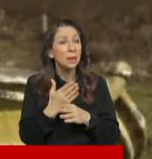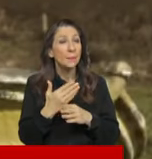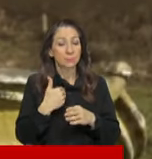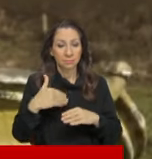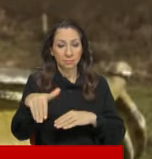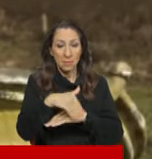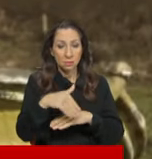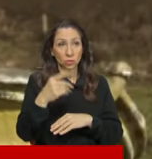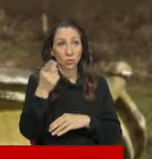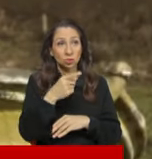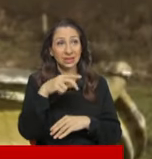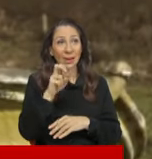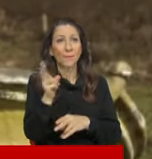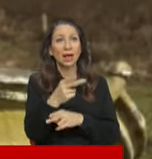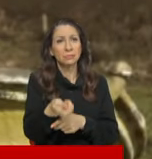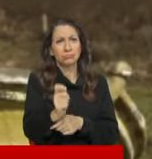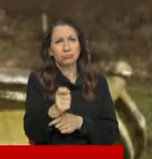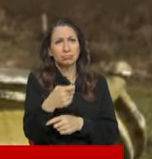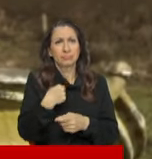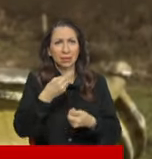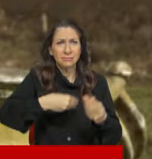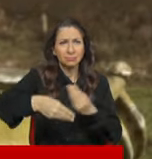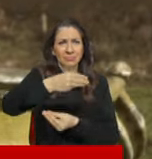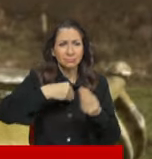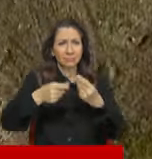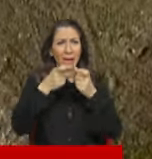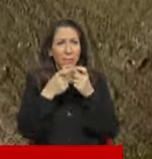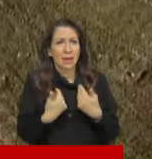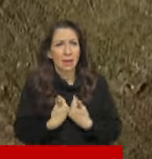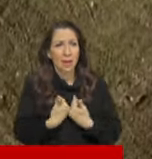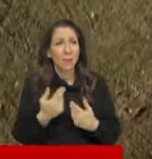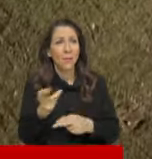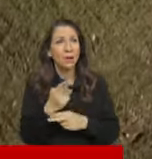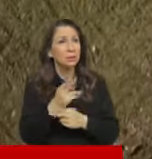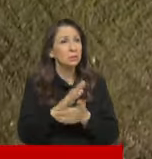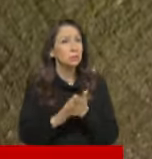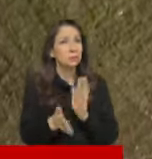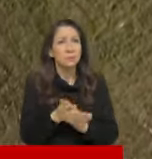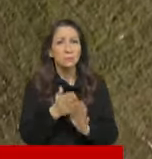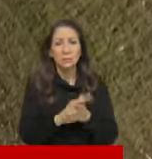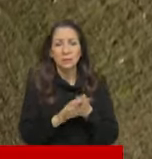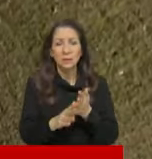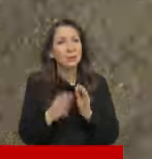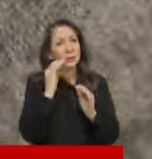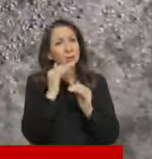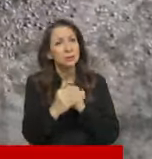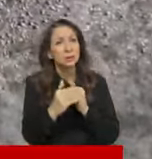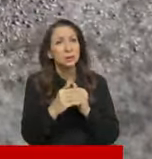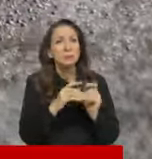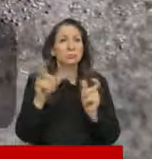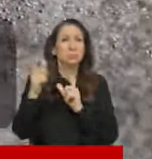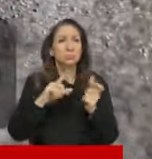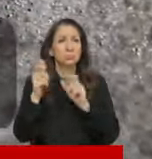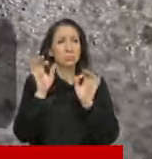mahallemizin % balıkçılıkla geçmekteydi bu gölden balıkçılık olmayınca vatandaşlarımız Göçe